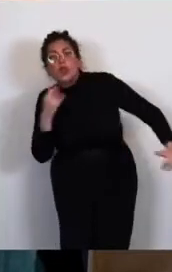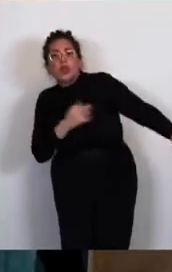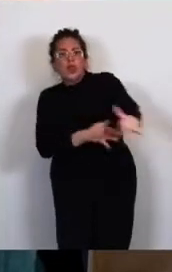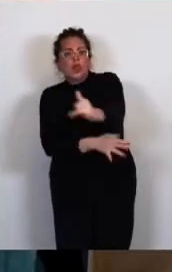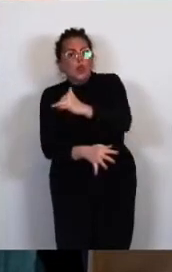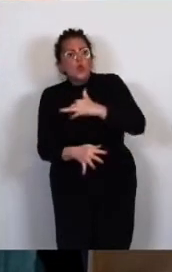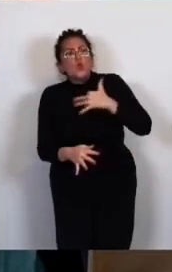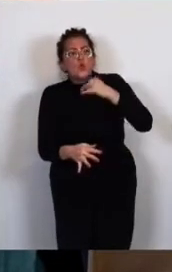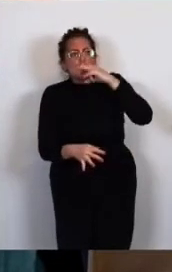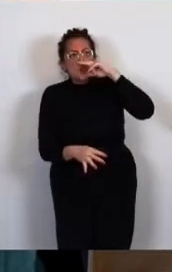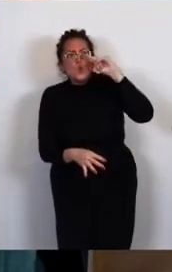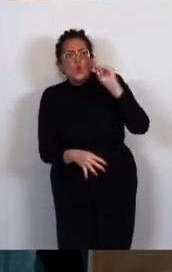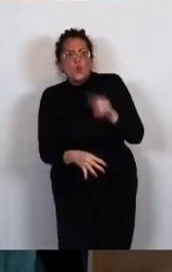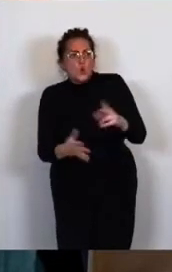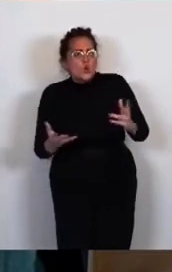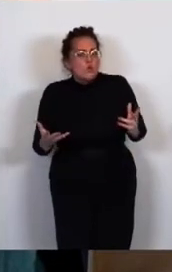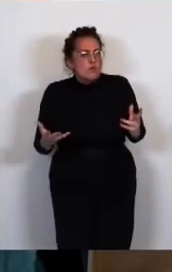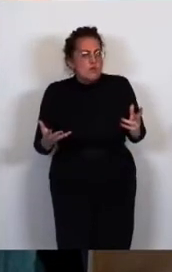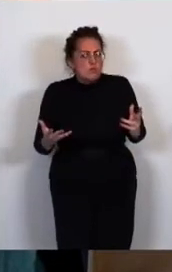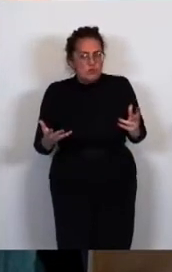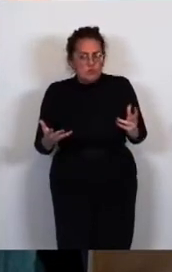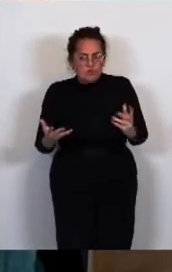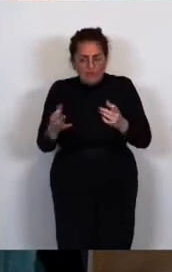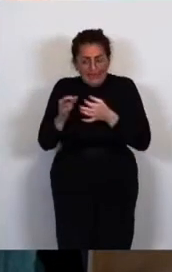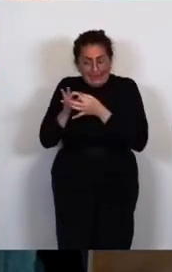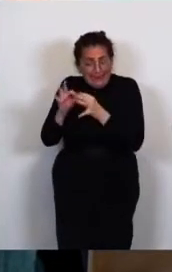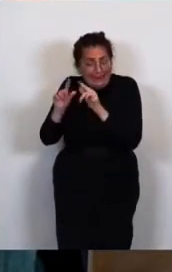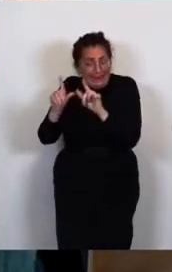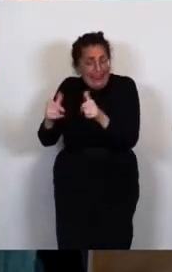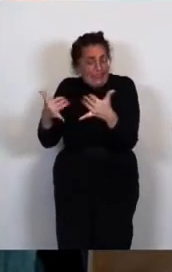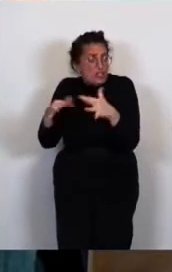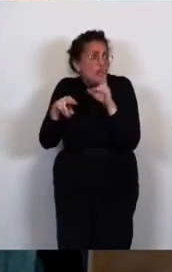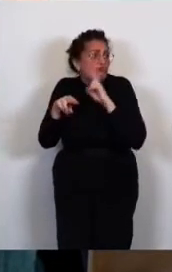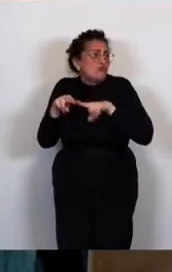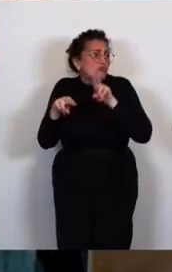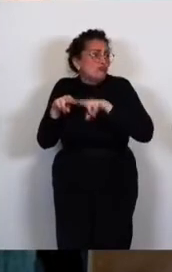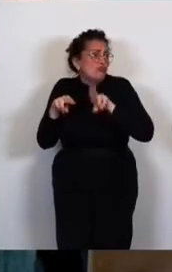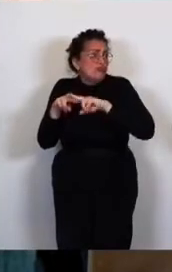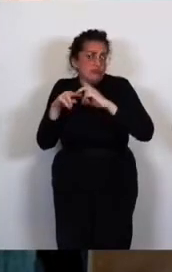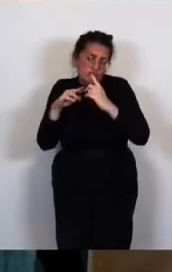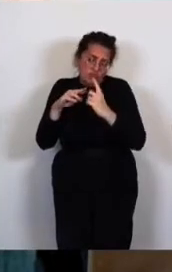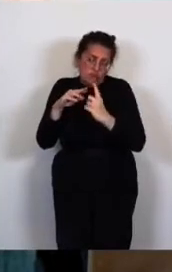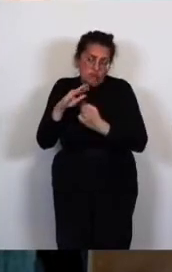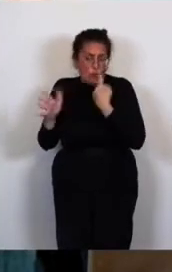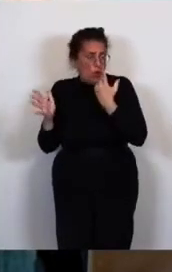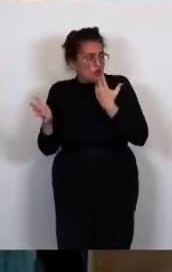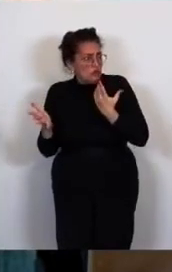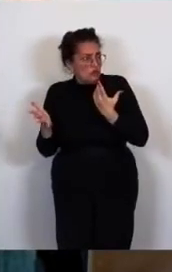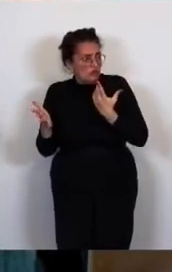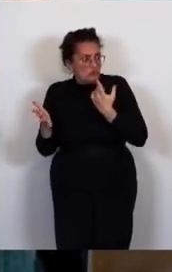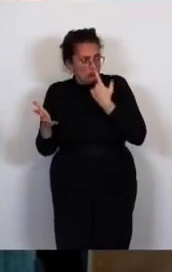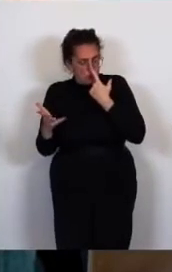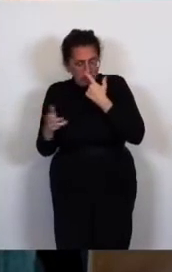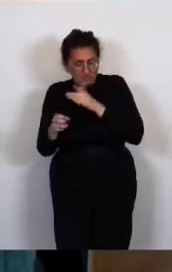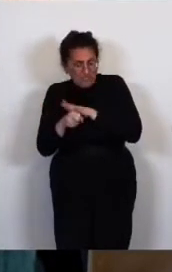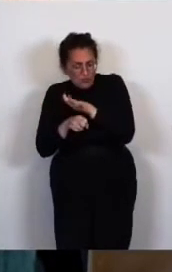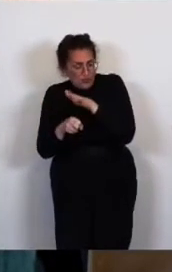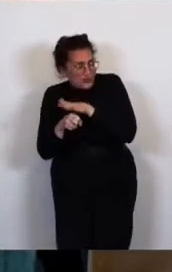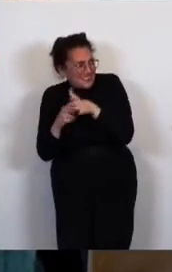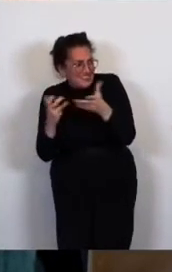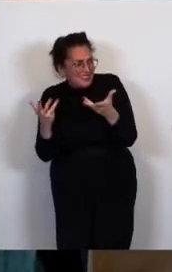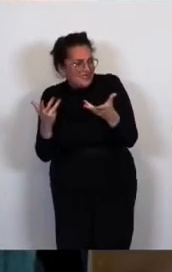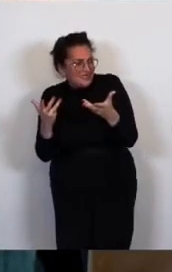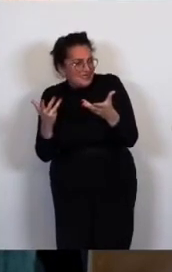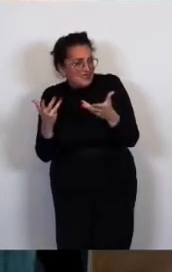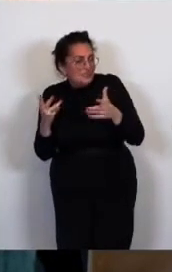que la rénovation des lignes existantes est suffisante pour absorber l'ensemble des trafics? Par contre,